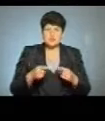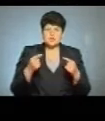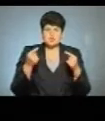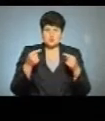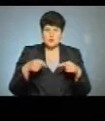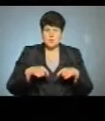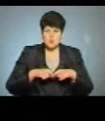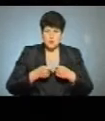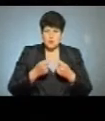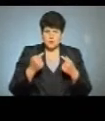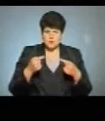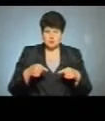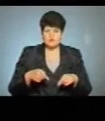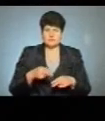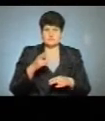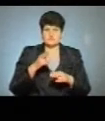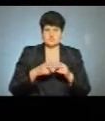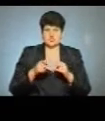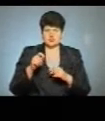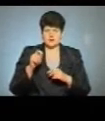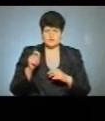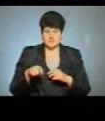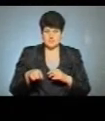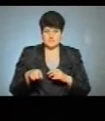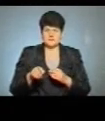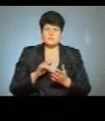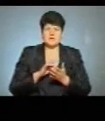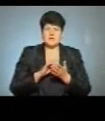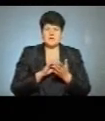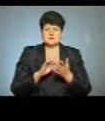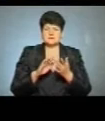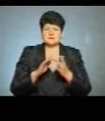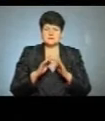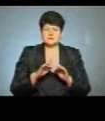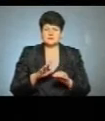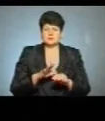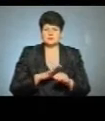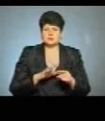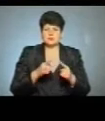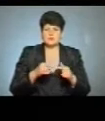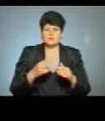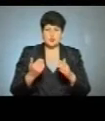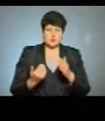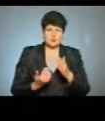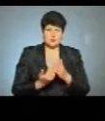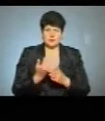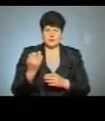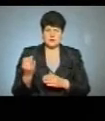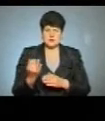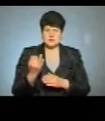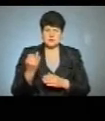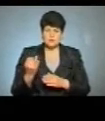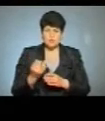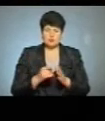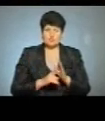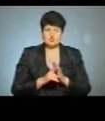зруйнований при закінченні війни. Віртуальна екскурсія наша проходила відділом нової новітньої історії,